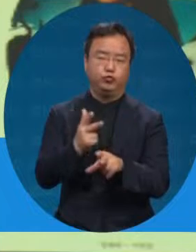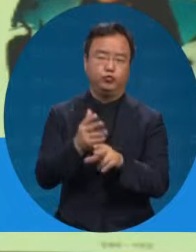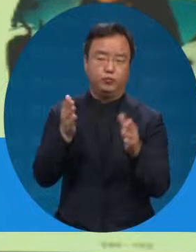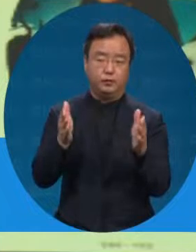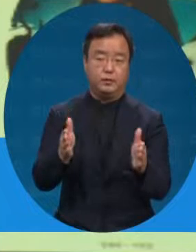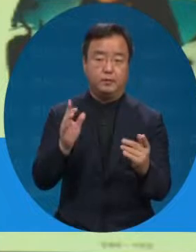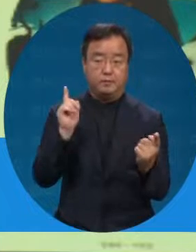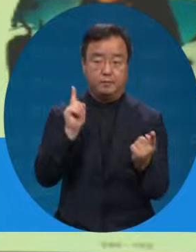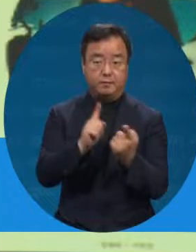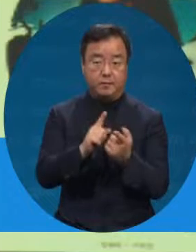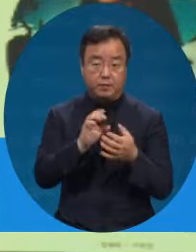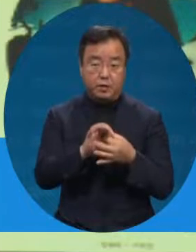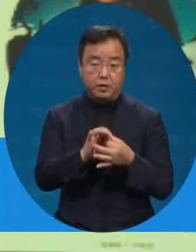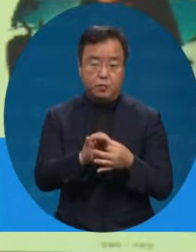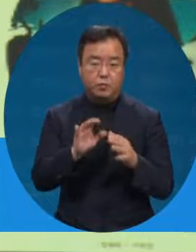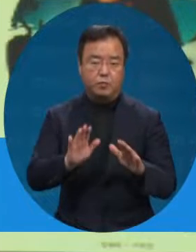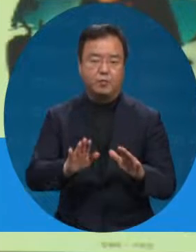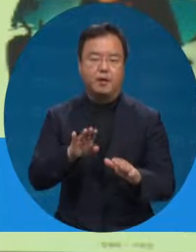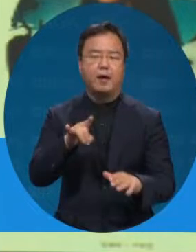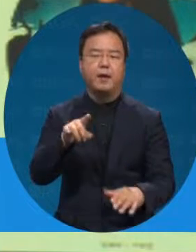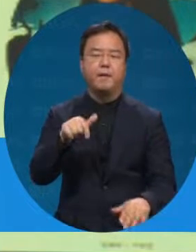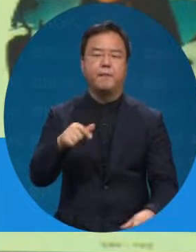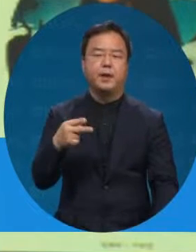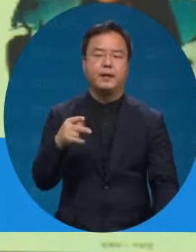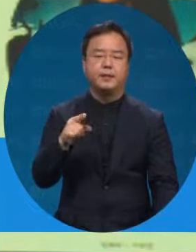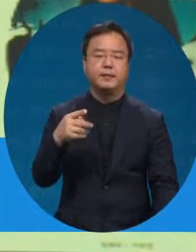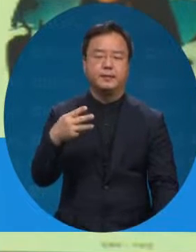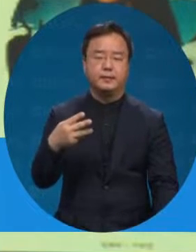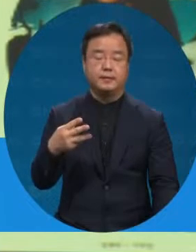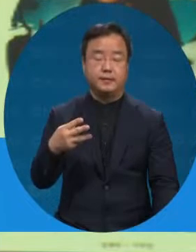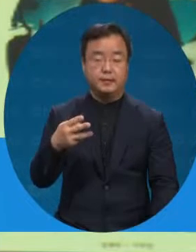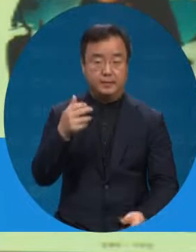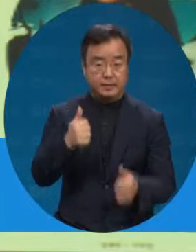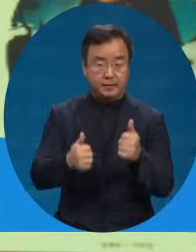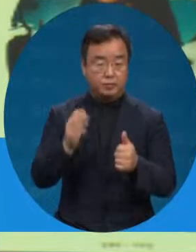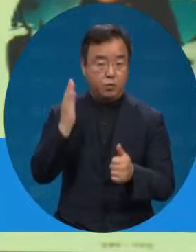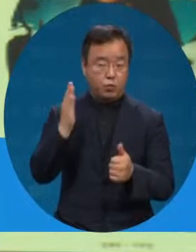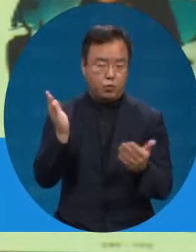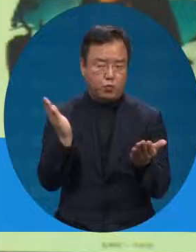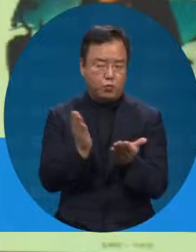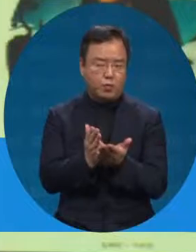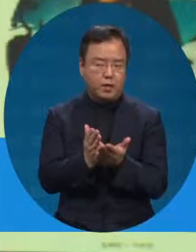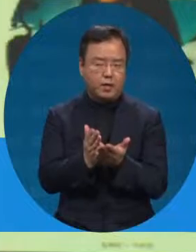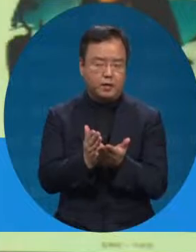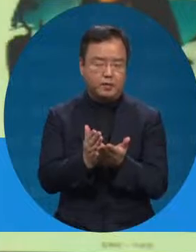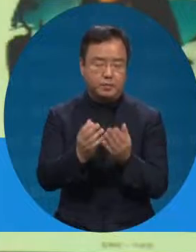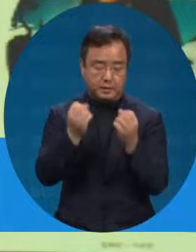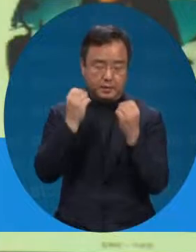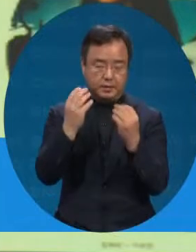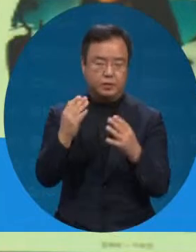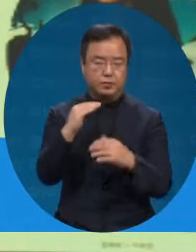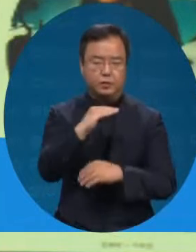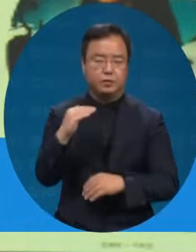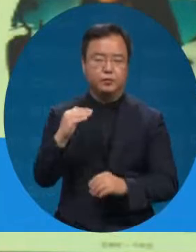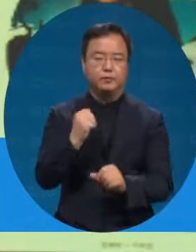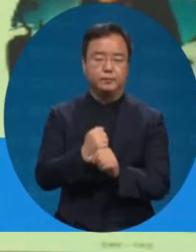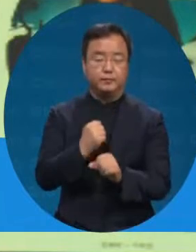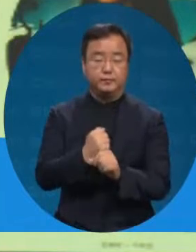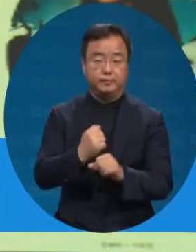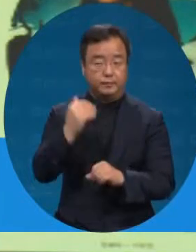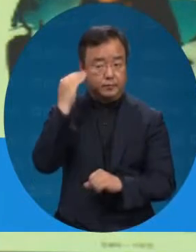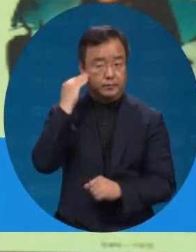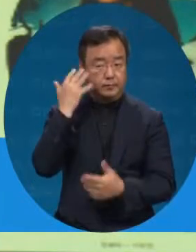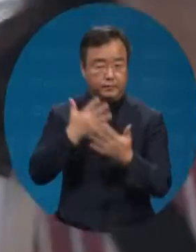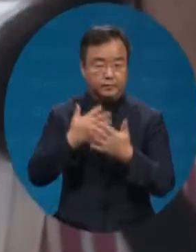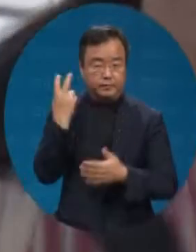3 스트를 오늘날의 맞게 고친 100 될 테스트 세븐 으로 한국영화를 점검해 봤습니다 황태웅 기자입니다